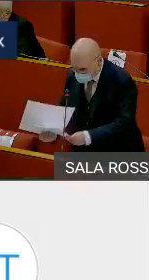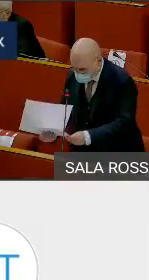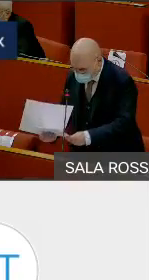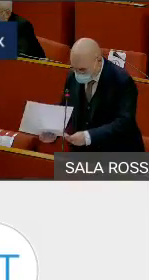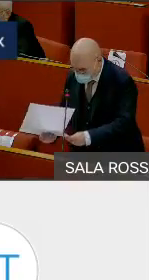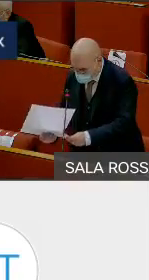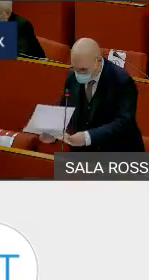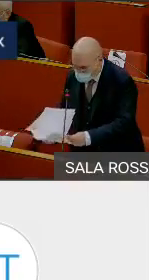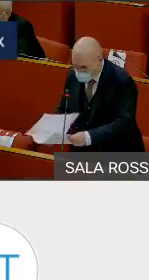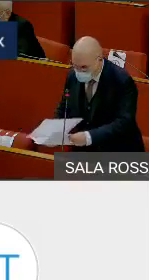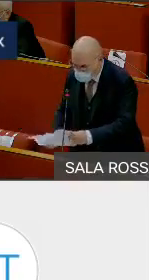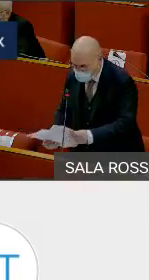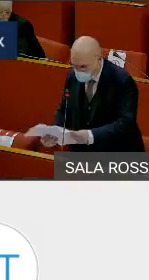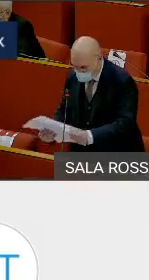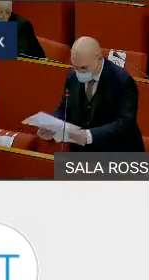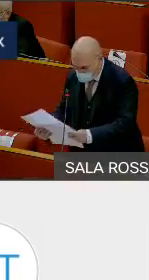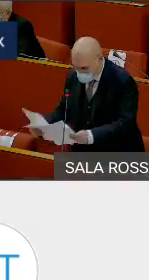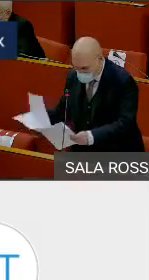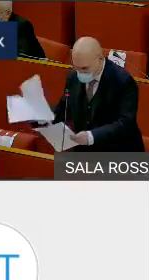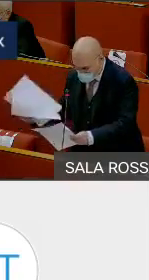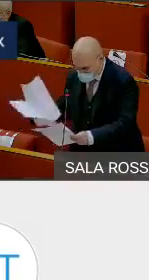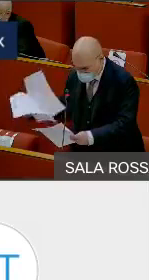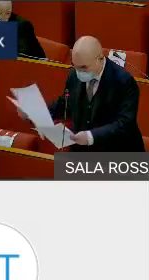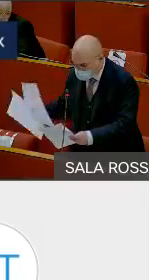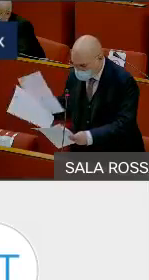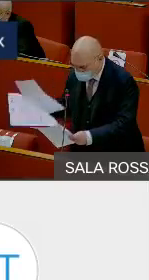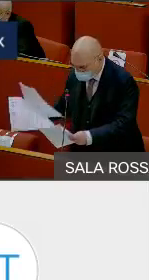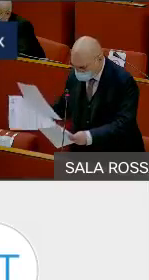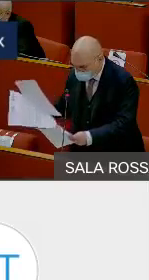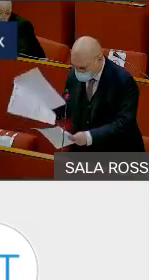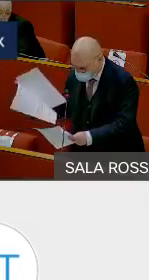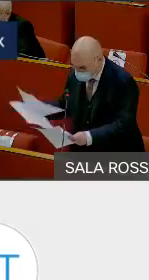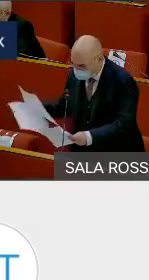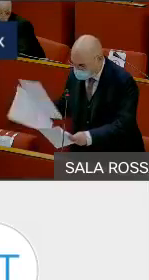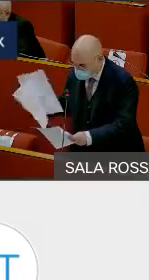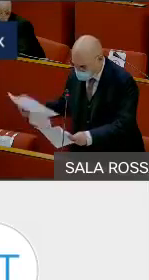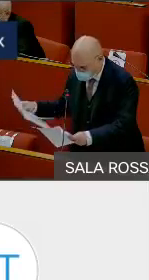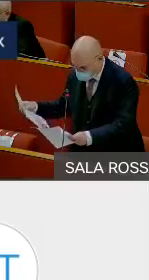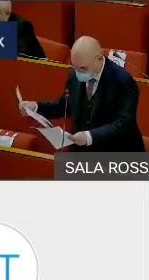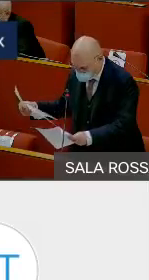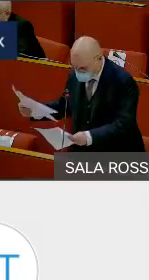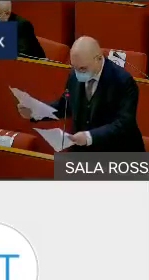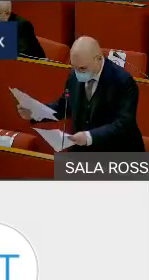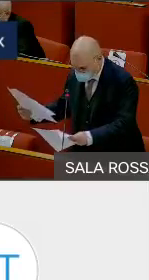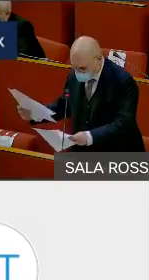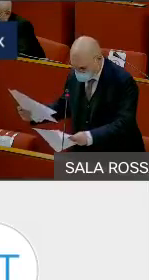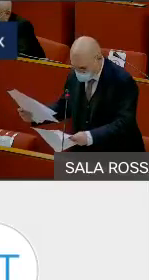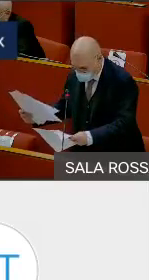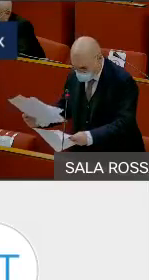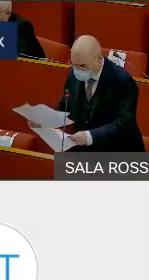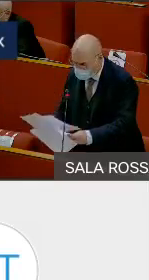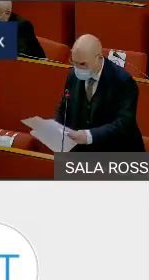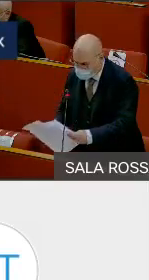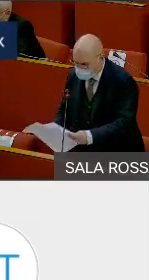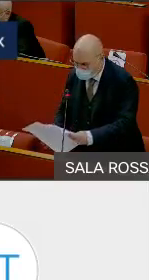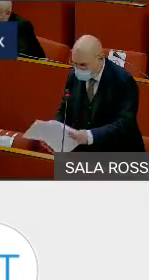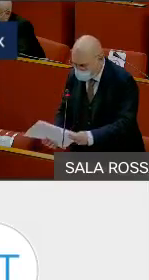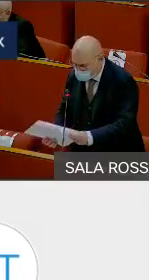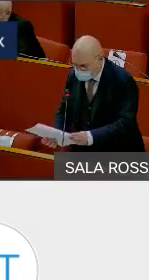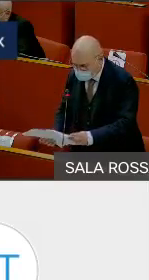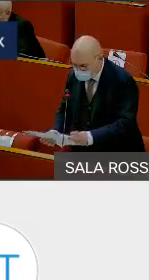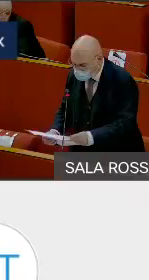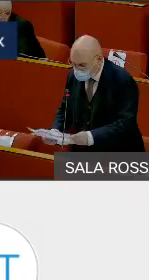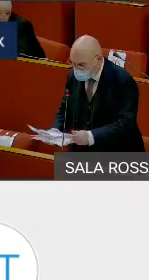2008 e 206 208 e 207